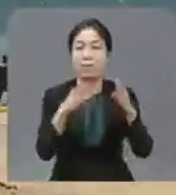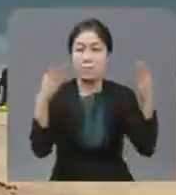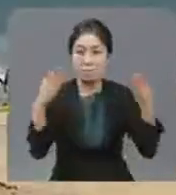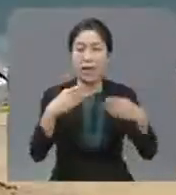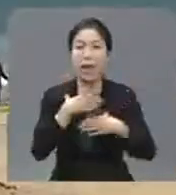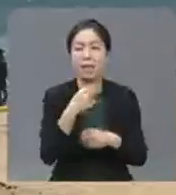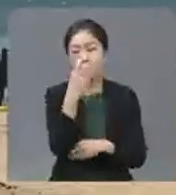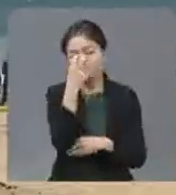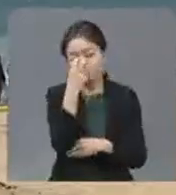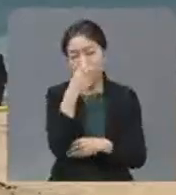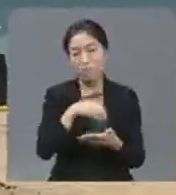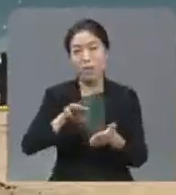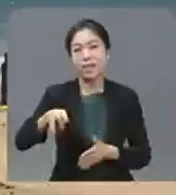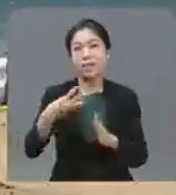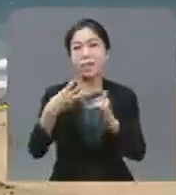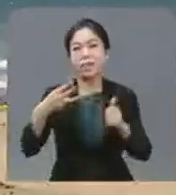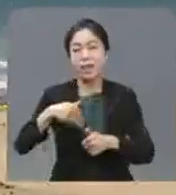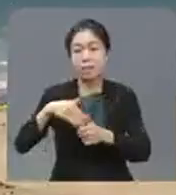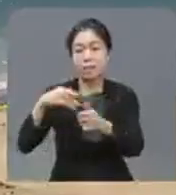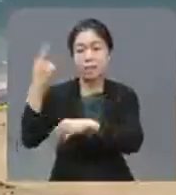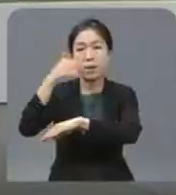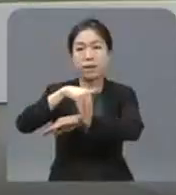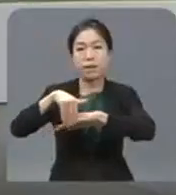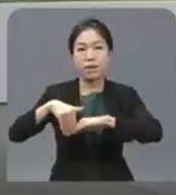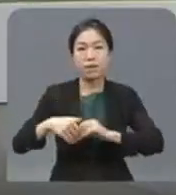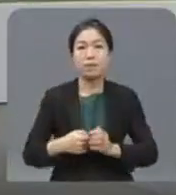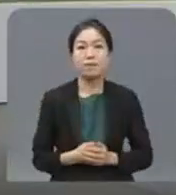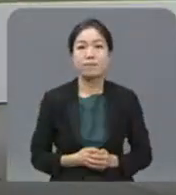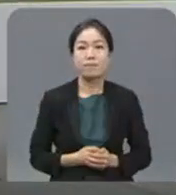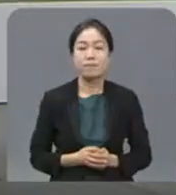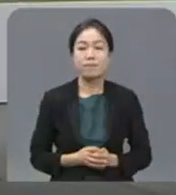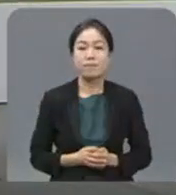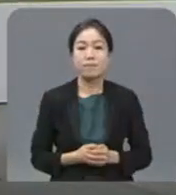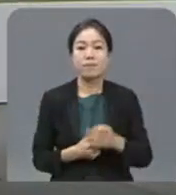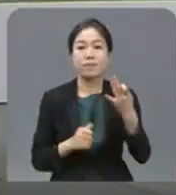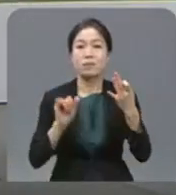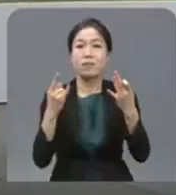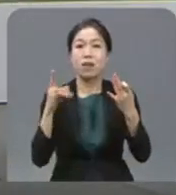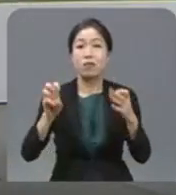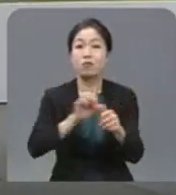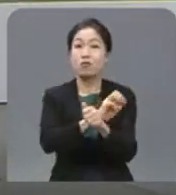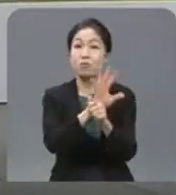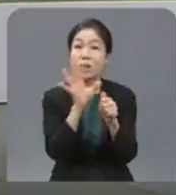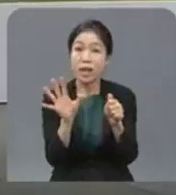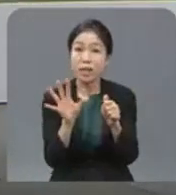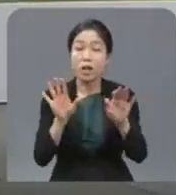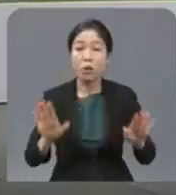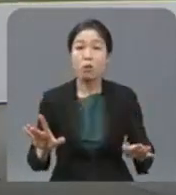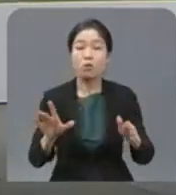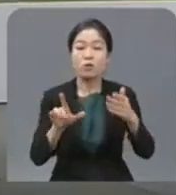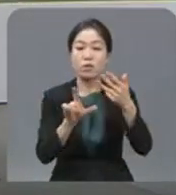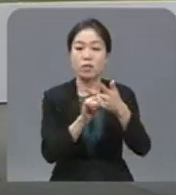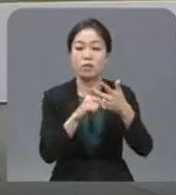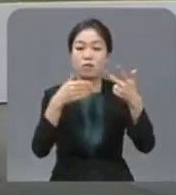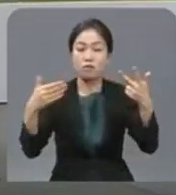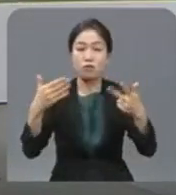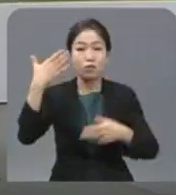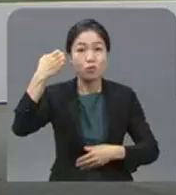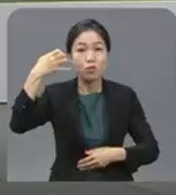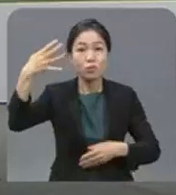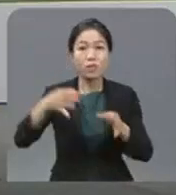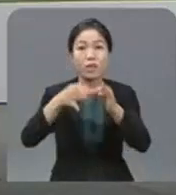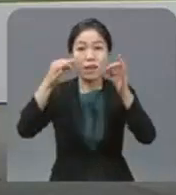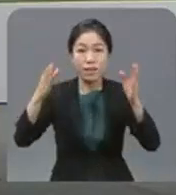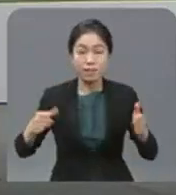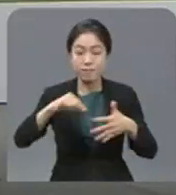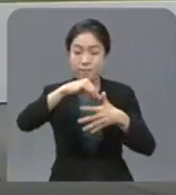안전요원 300여명을 배치할 게임입니다 제14회 광주 비엔날레가 오는 9일 94일간의 일정을